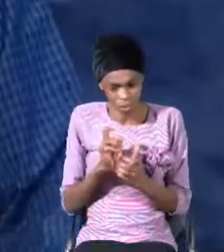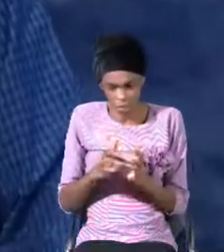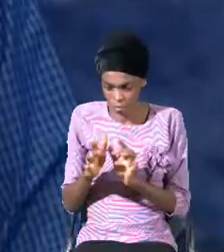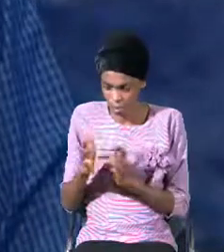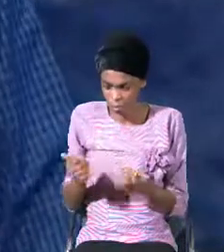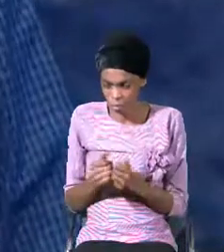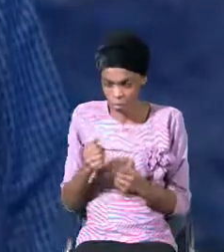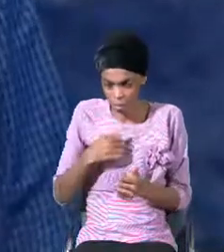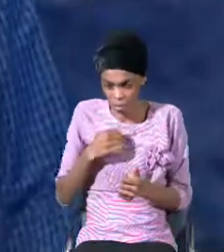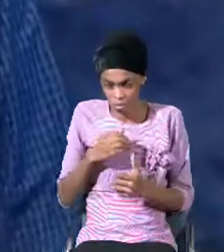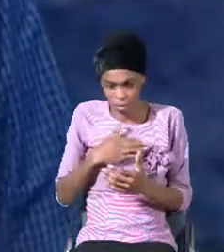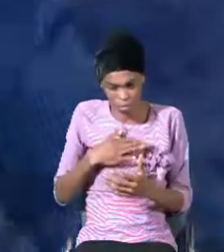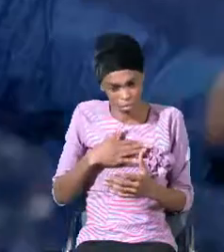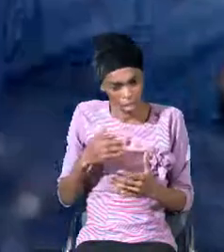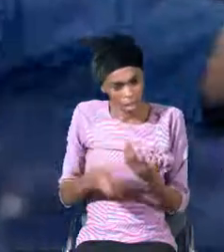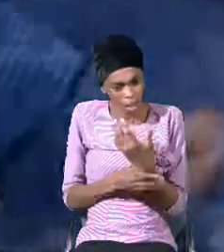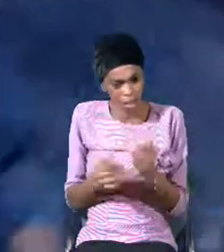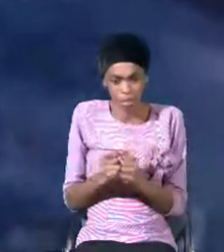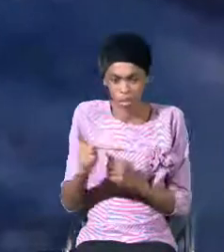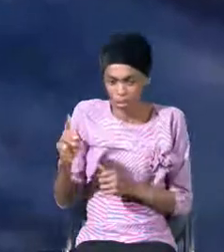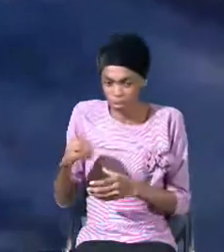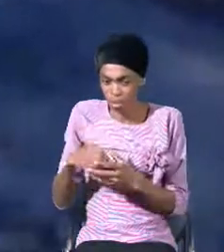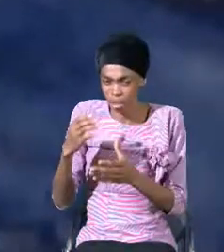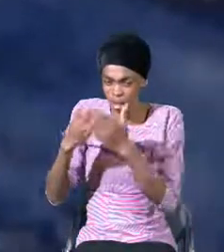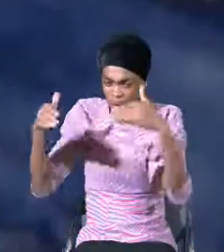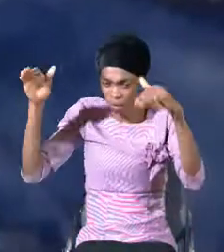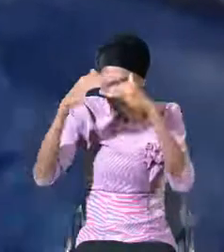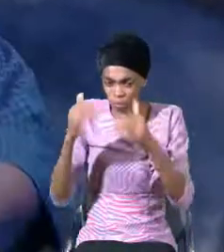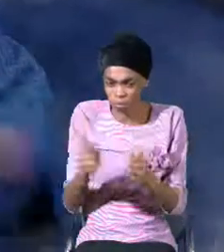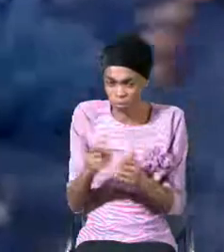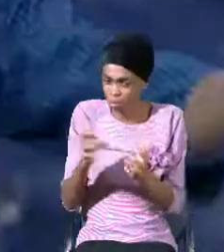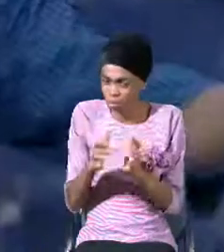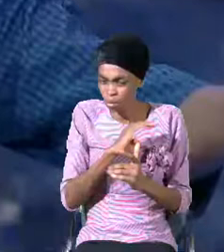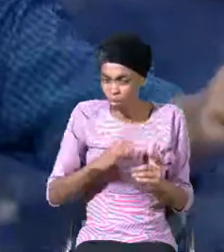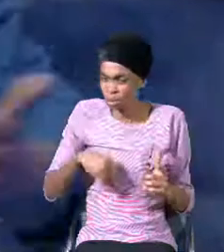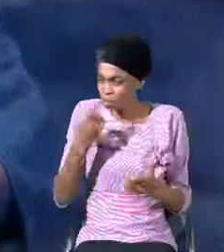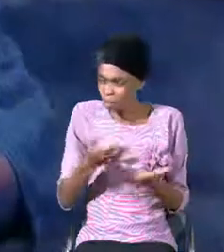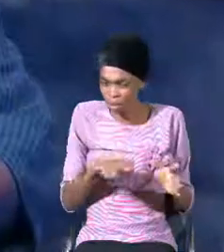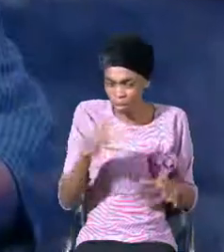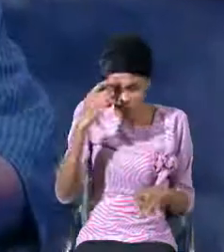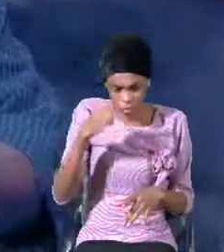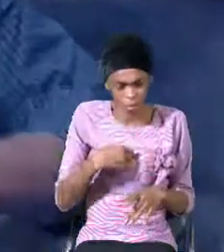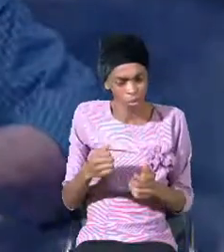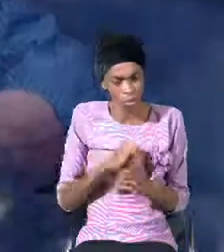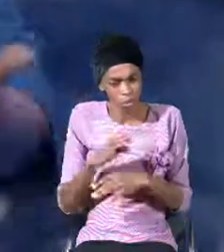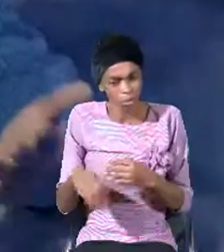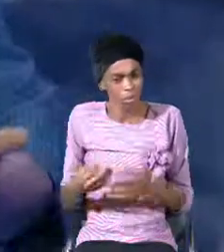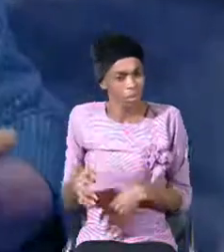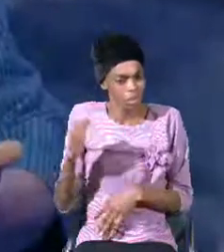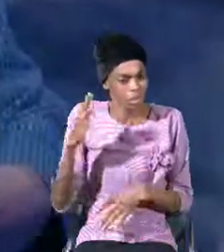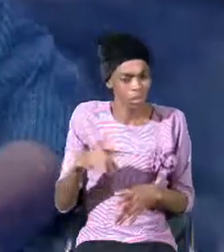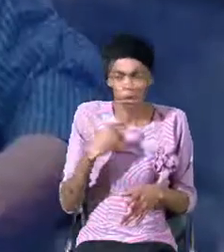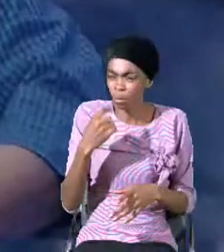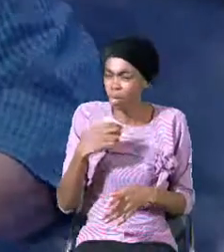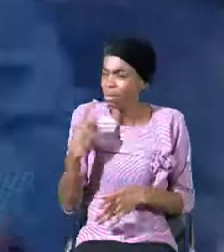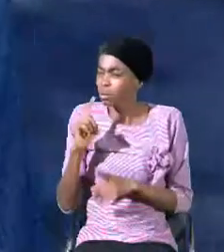main, avec un Dieu au ciel, avec un Christ qui est mort pour moi, et avec tous ces orateurs qui